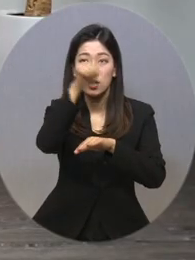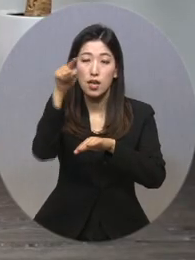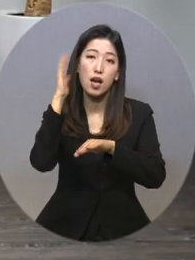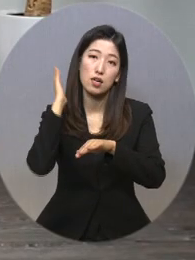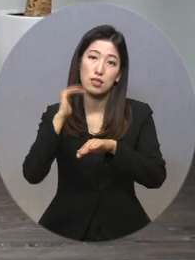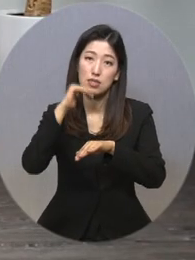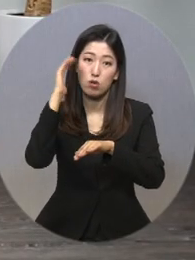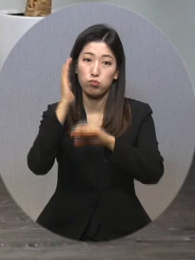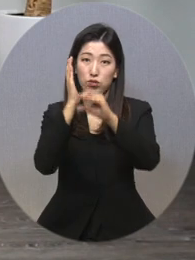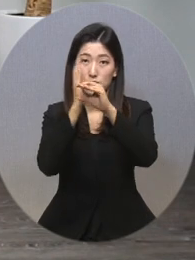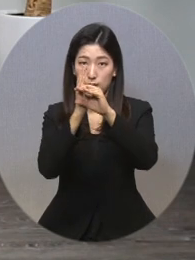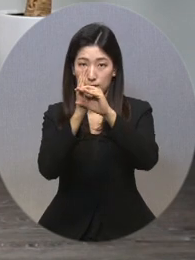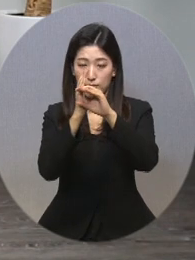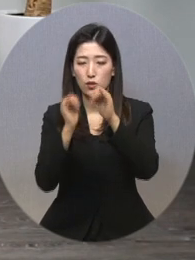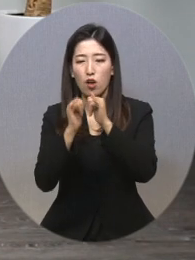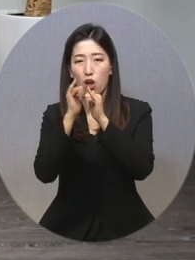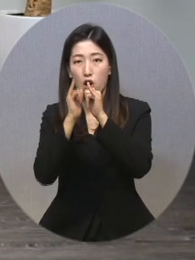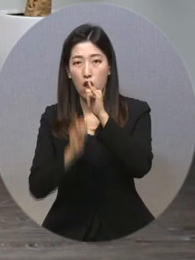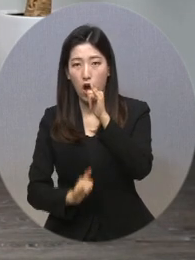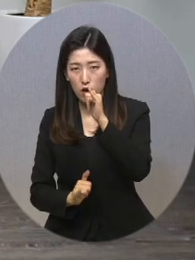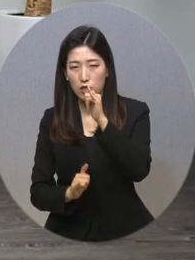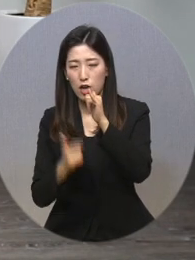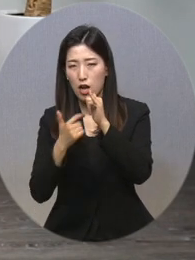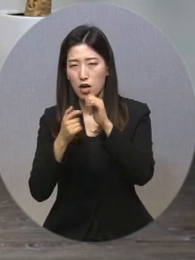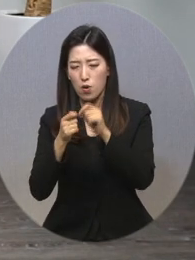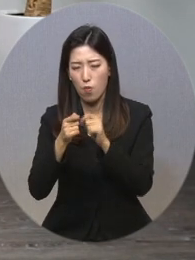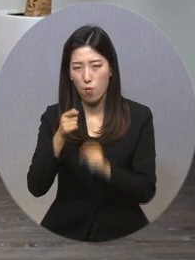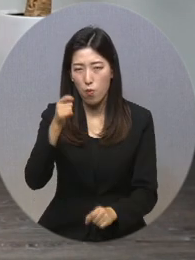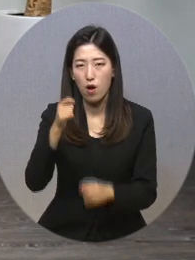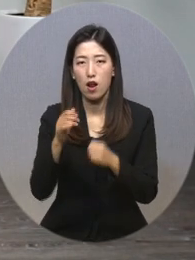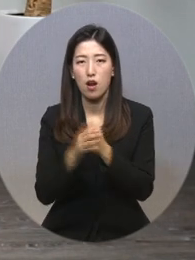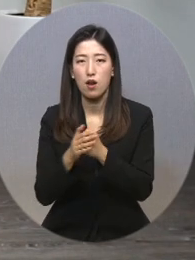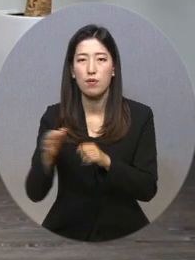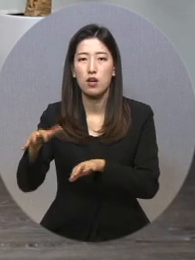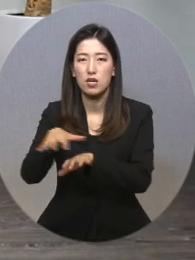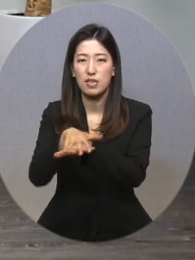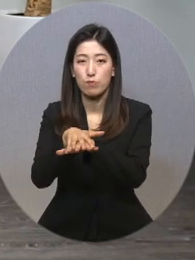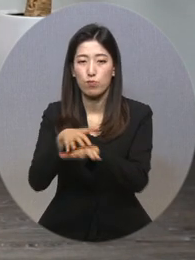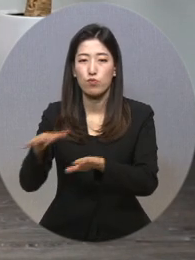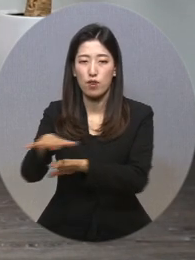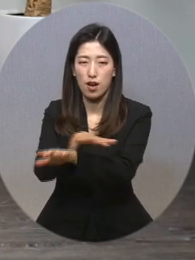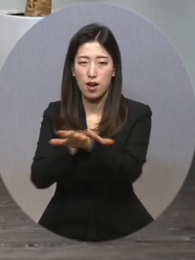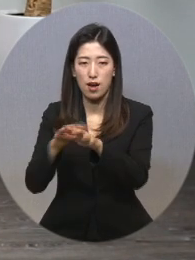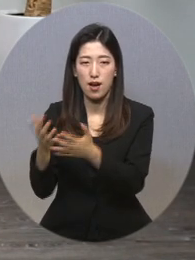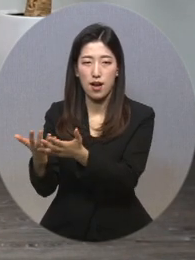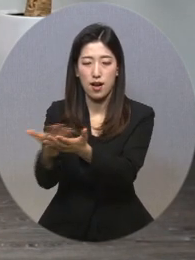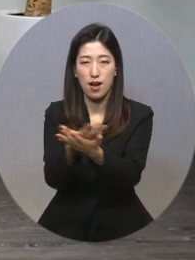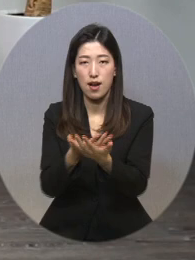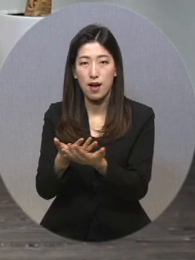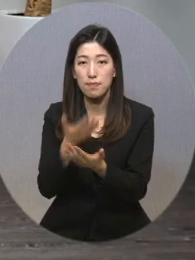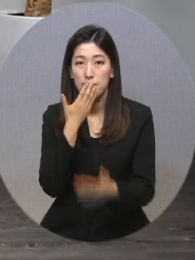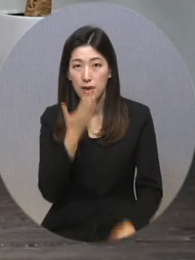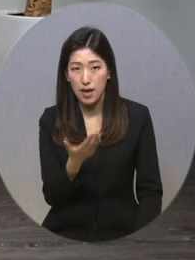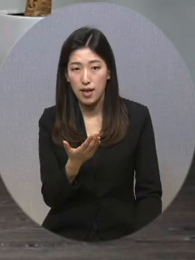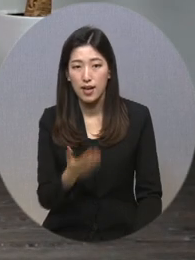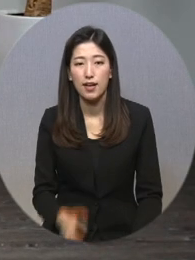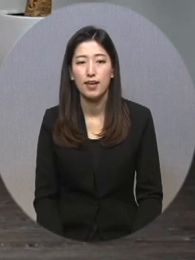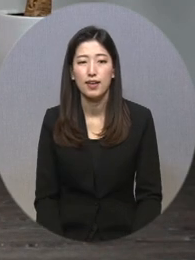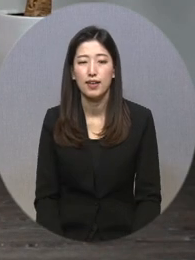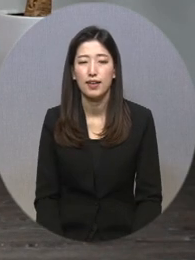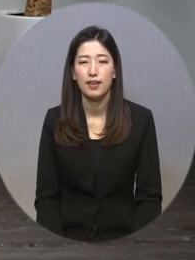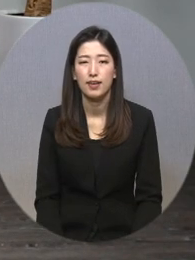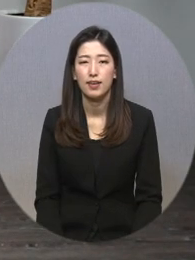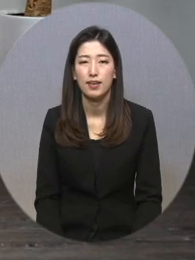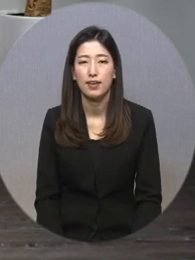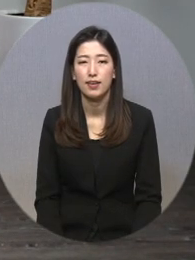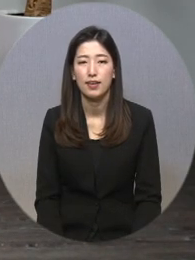긴 역사적인 인프라가 있고 그리고 그 역사 속에서 갖춰진 사회적 인프라가 잘 갖춰져